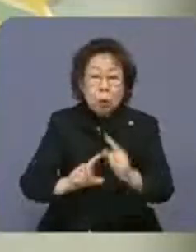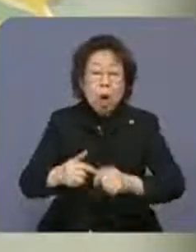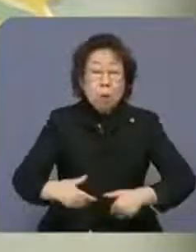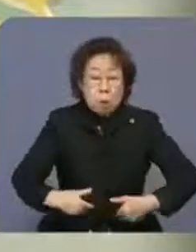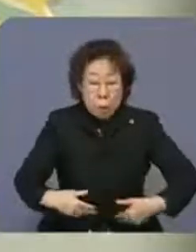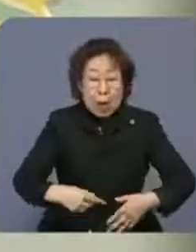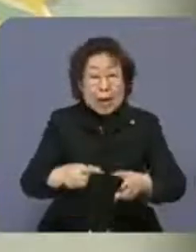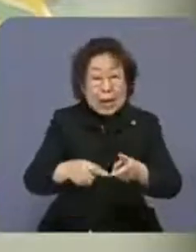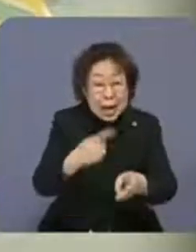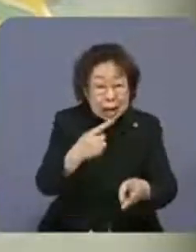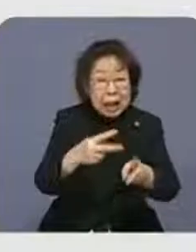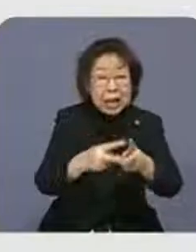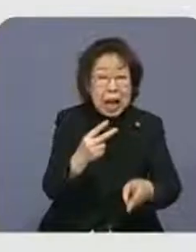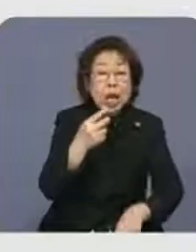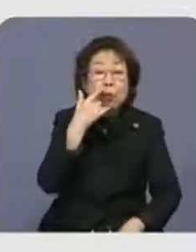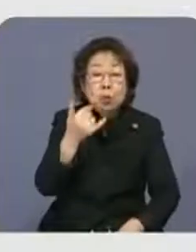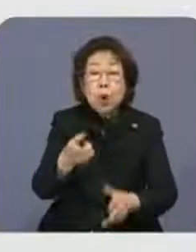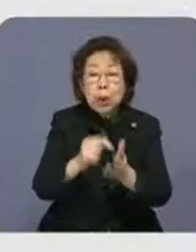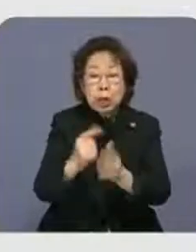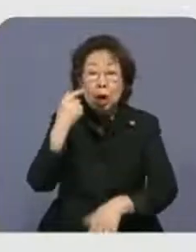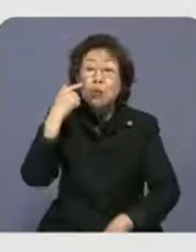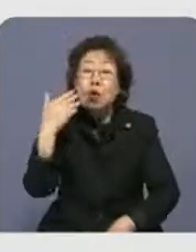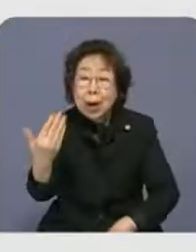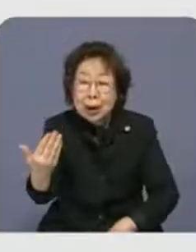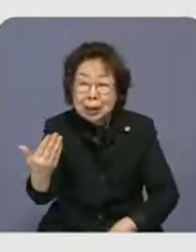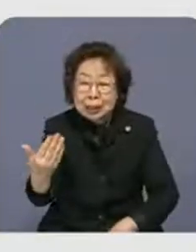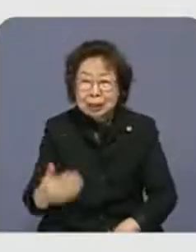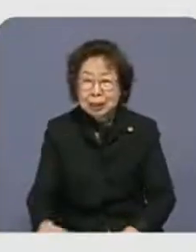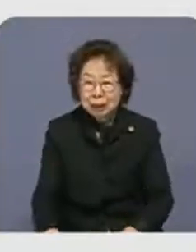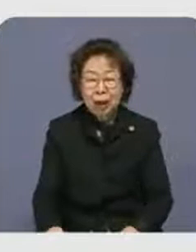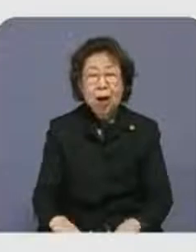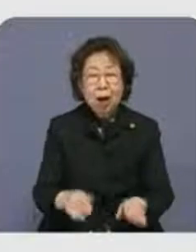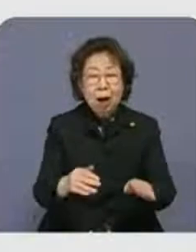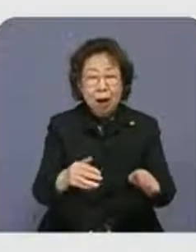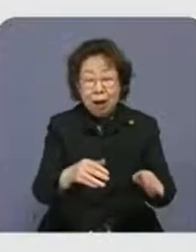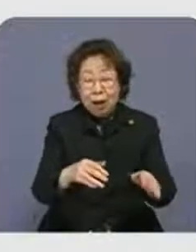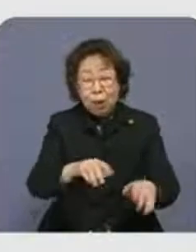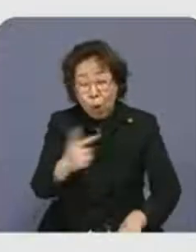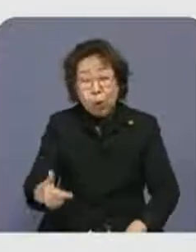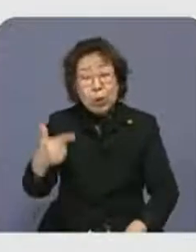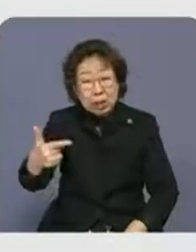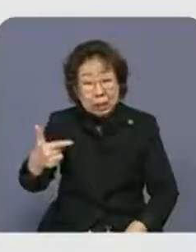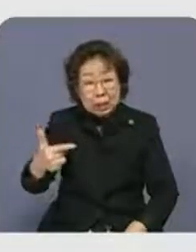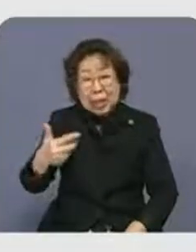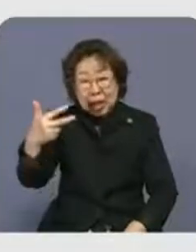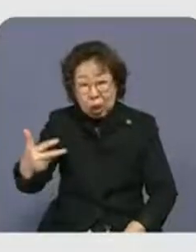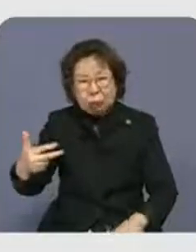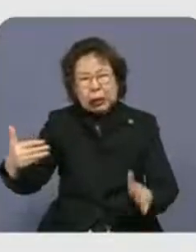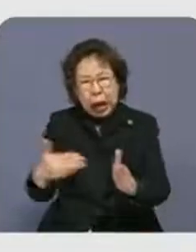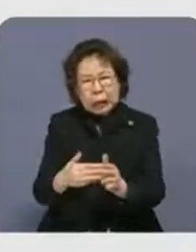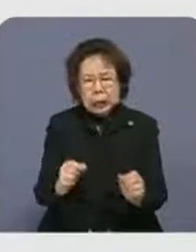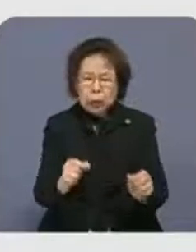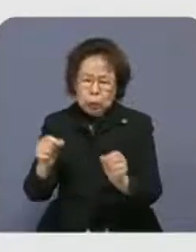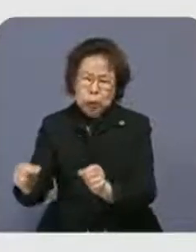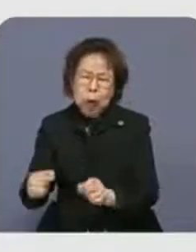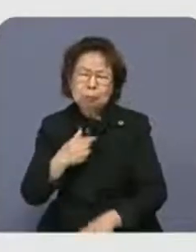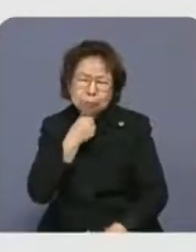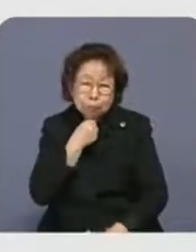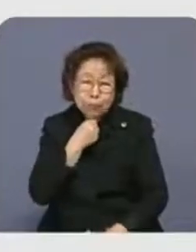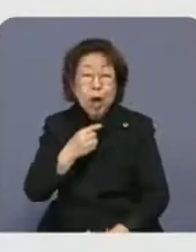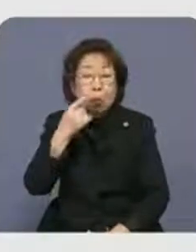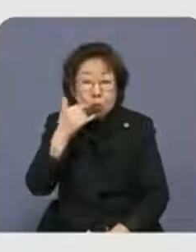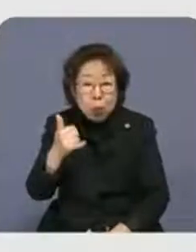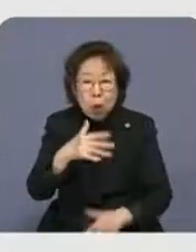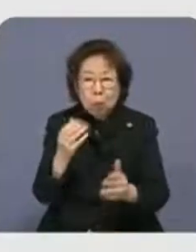1, 2학년 학부모를 대상으로 설문조사한 결과 퇴근 시간대인 오후 6시와 7시까지 돌봄을 원하는